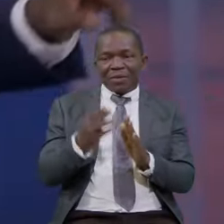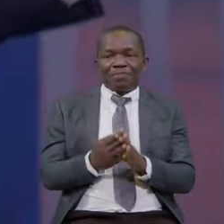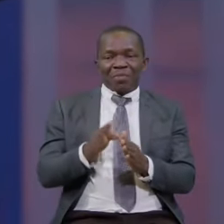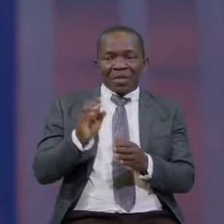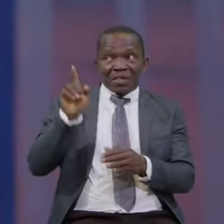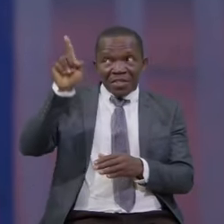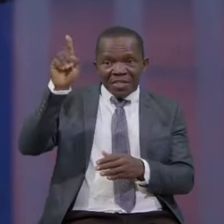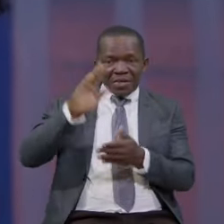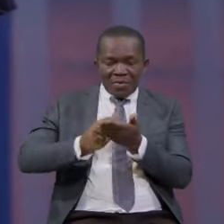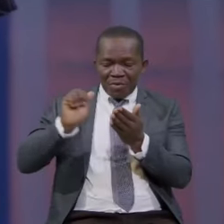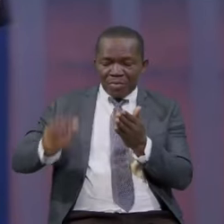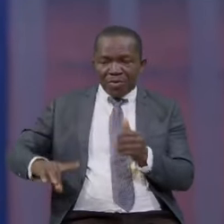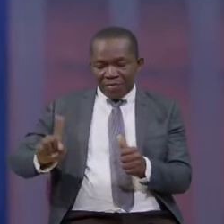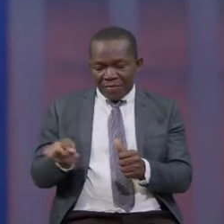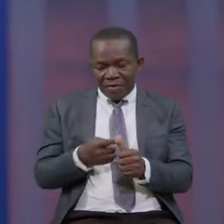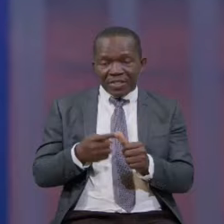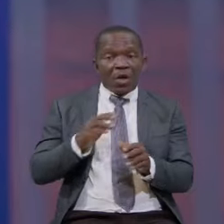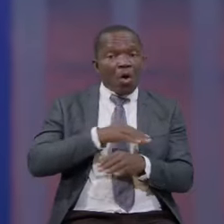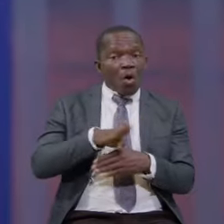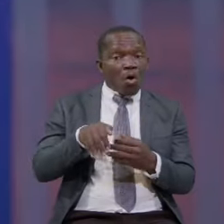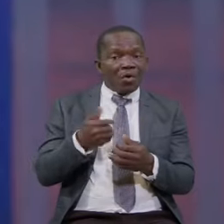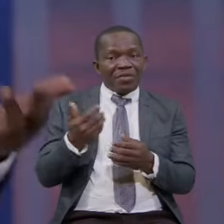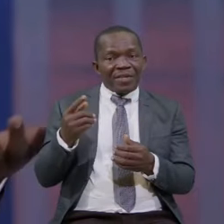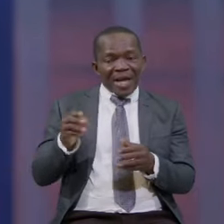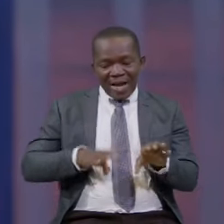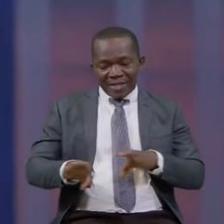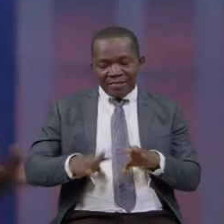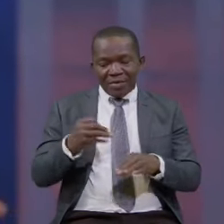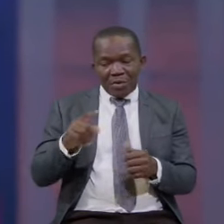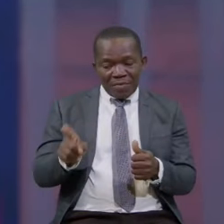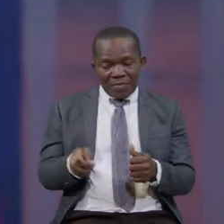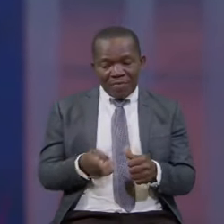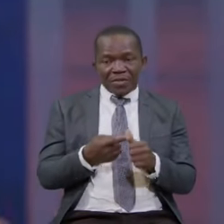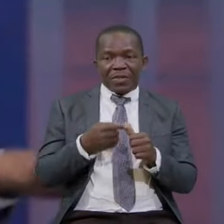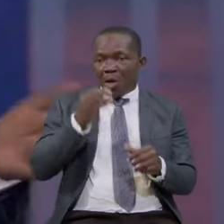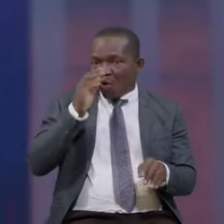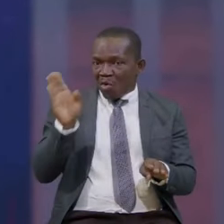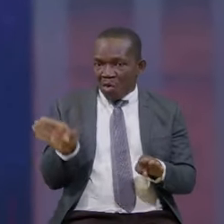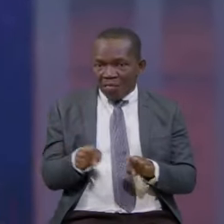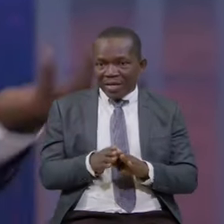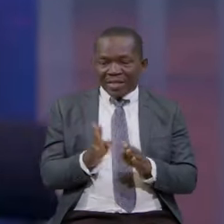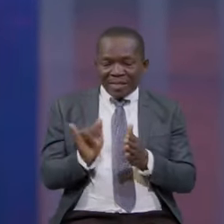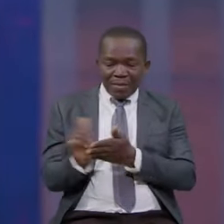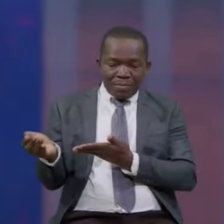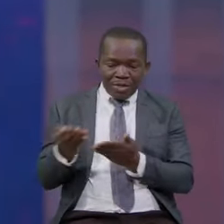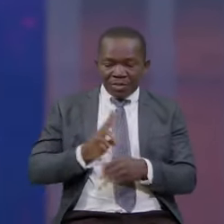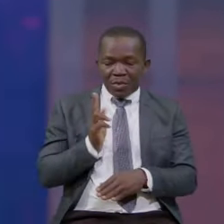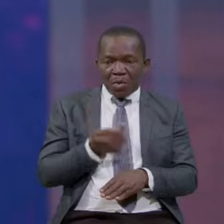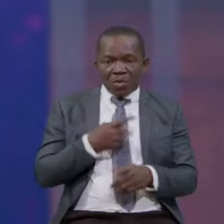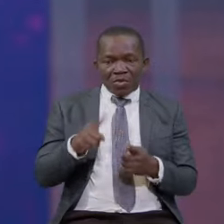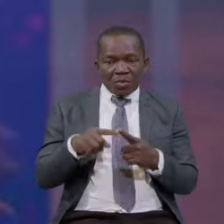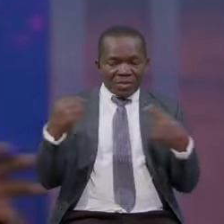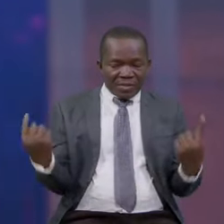toutes les activités de la du premier Adam qu'il a pratiqué et qui nous a conduit dans le péché dans l'esclavage dans la